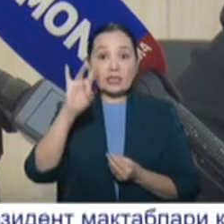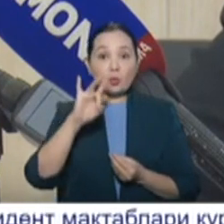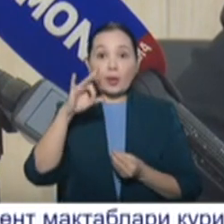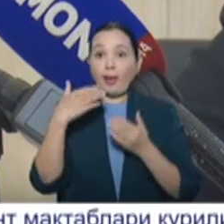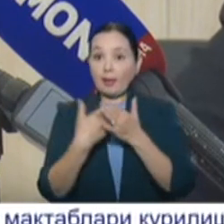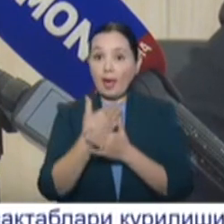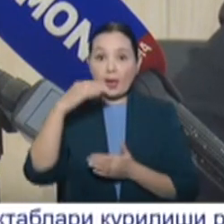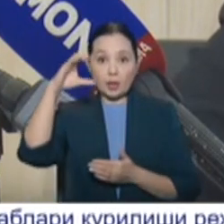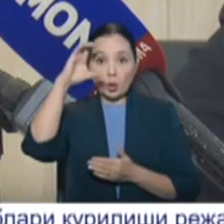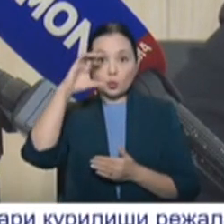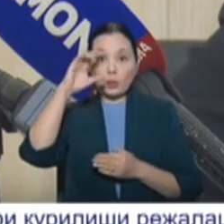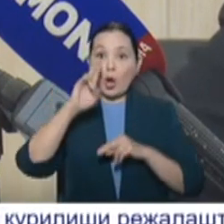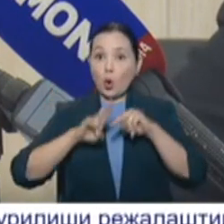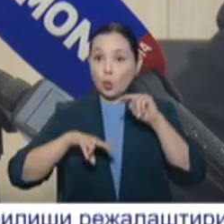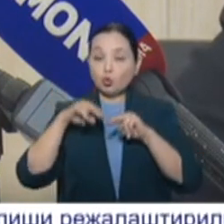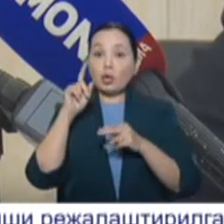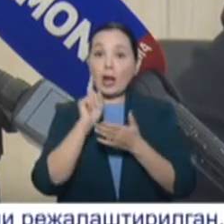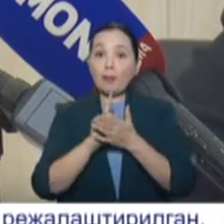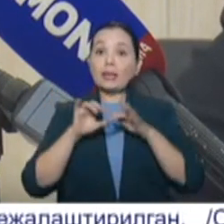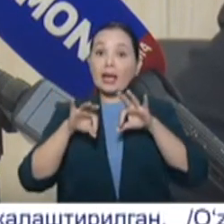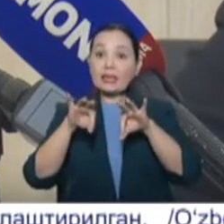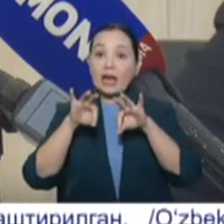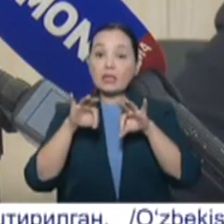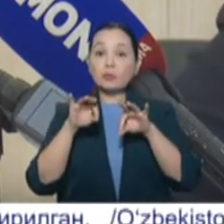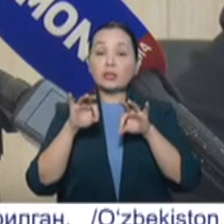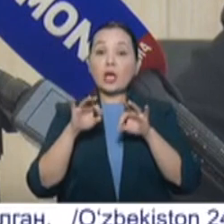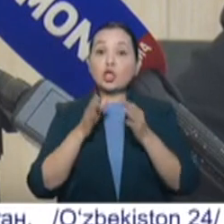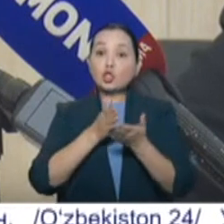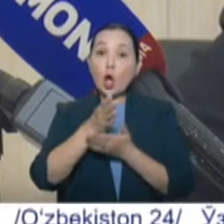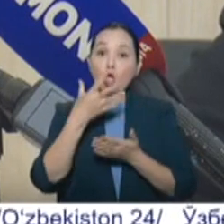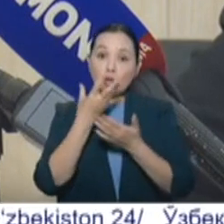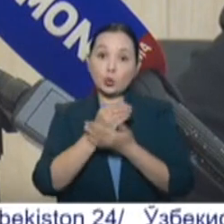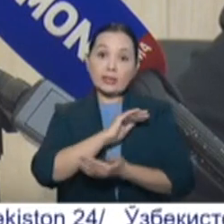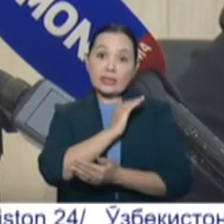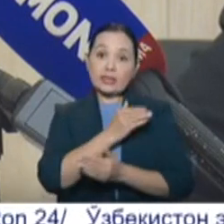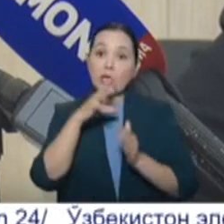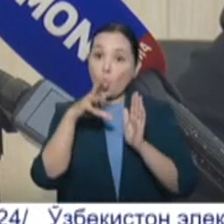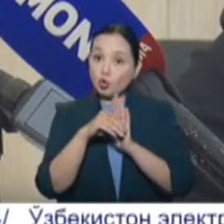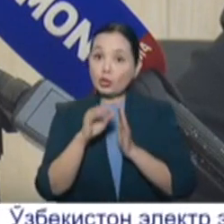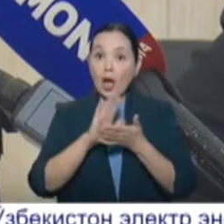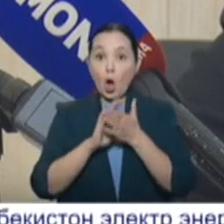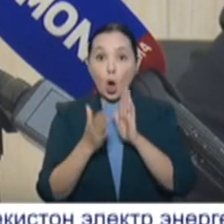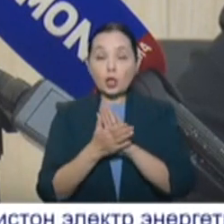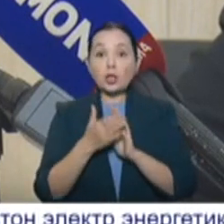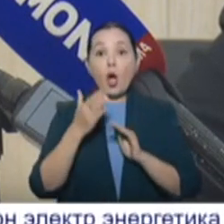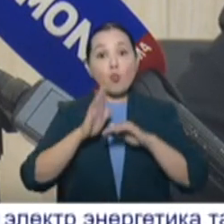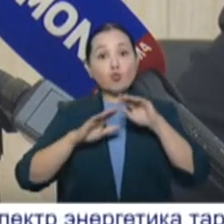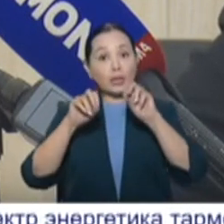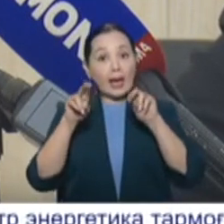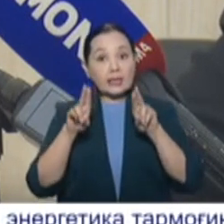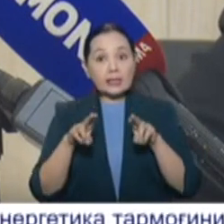yangi O'zbekiston qurilishida albatta transport sohasi o'zini hissasini qo'shgan holda, ya'ni uni